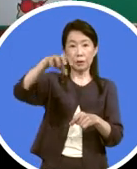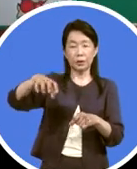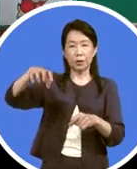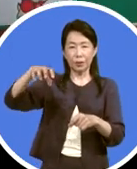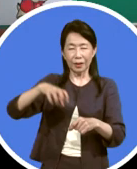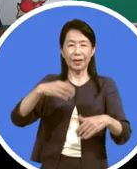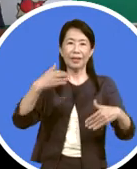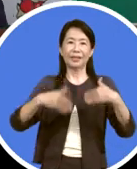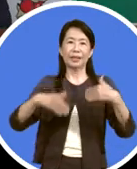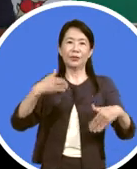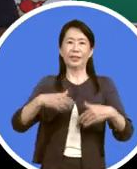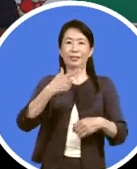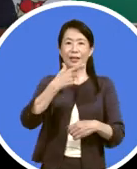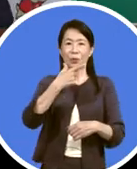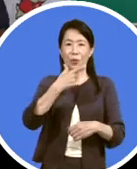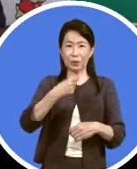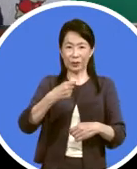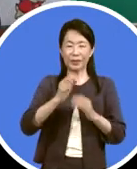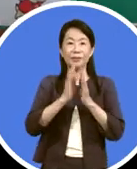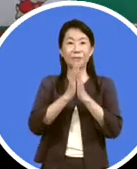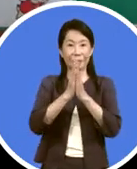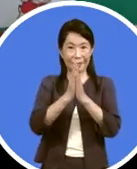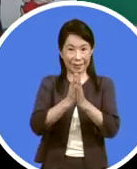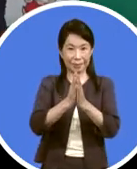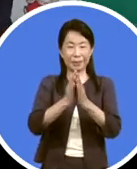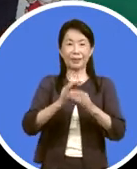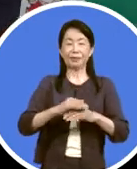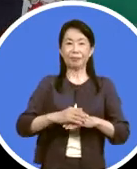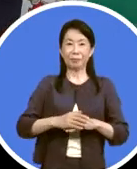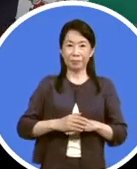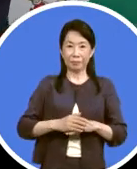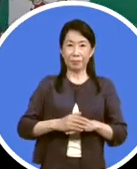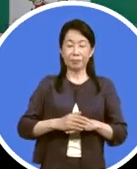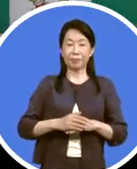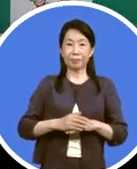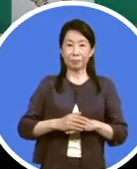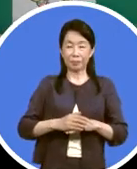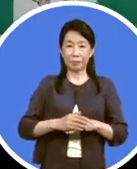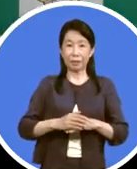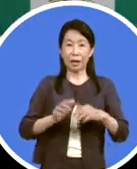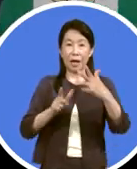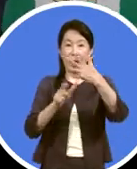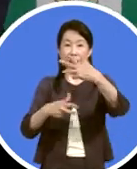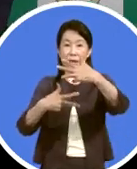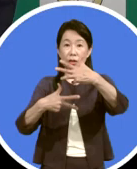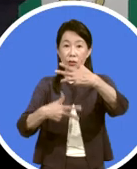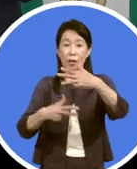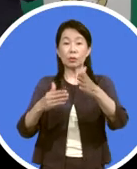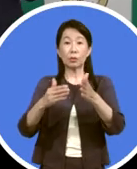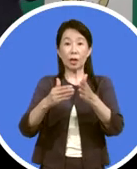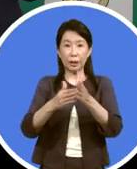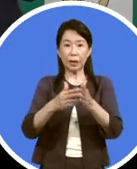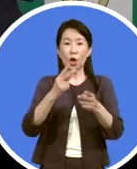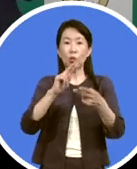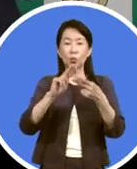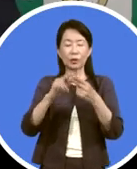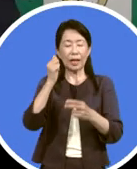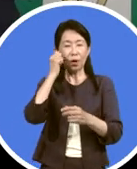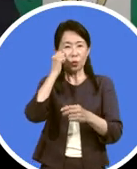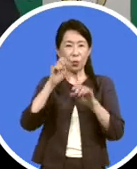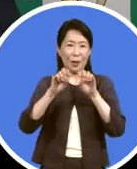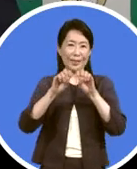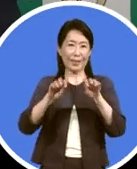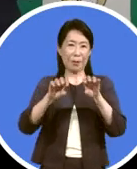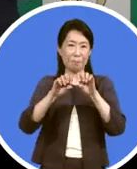で楽しんでいただくということをお願いをしております一つはまず8月7日までは福井でお泊り